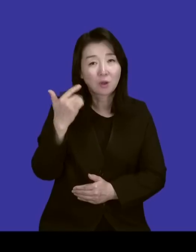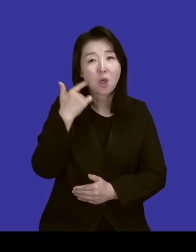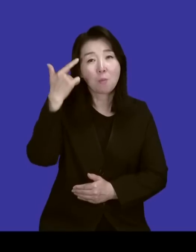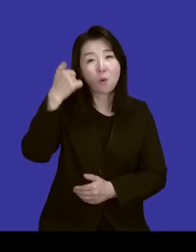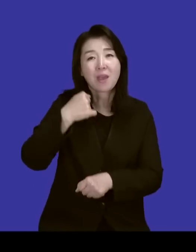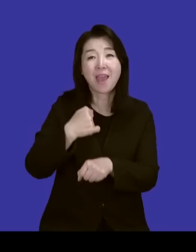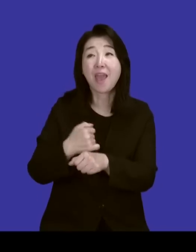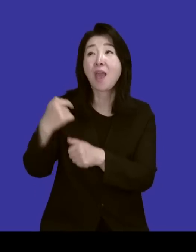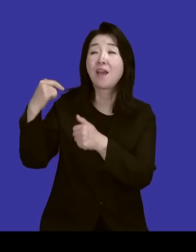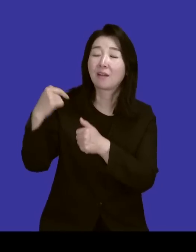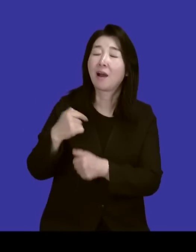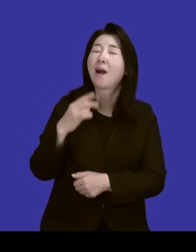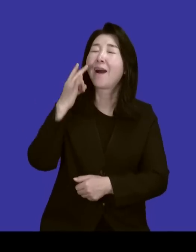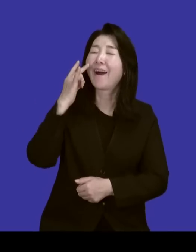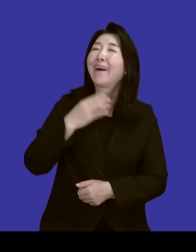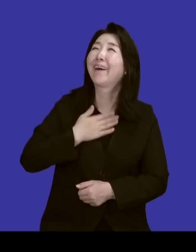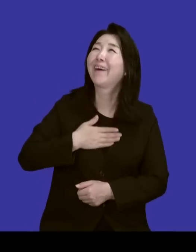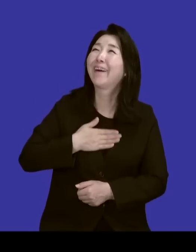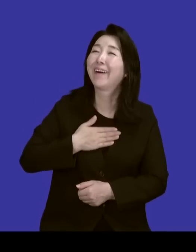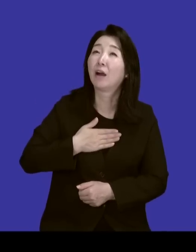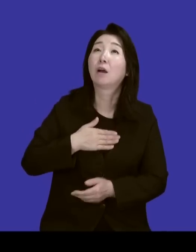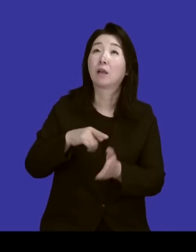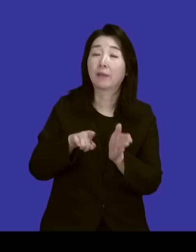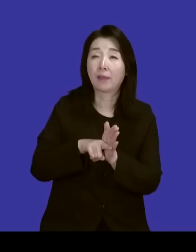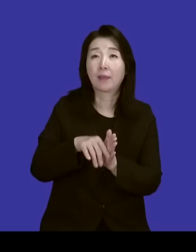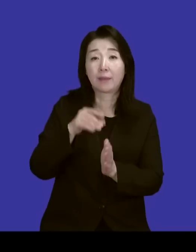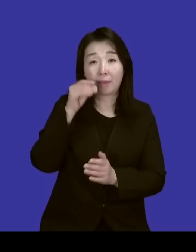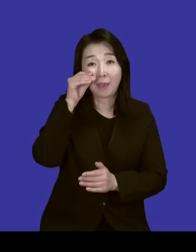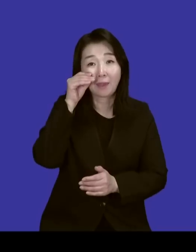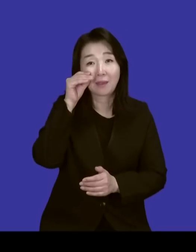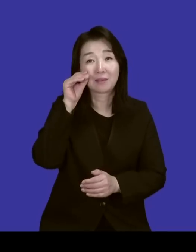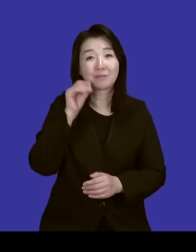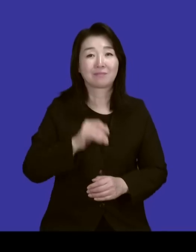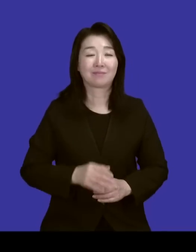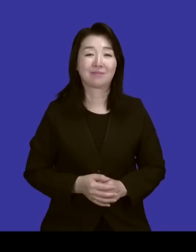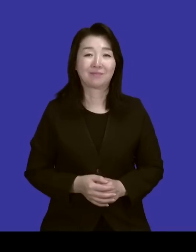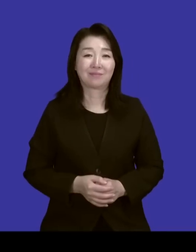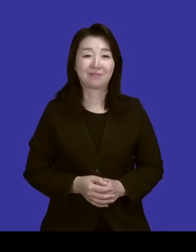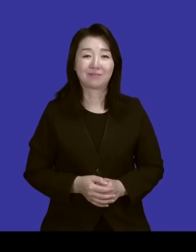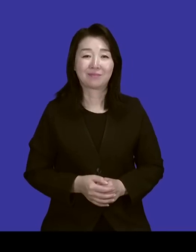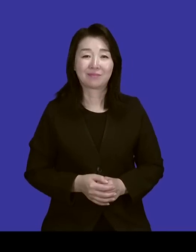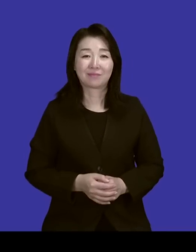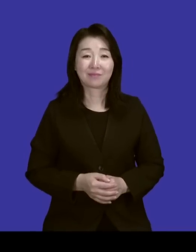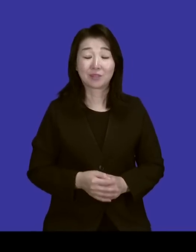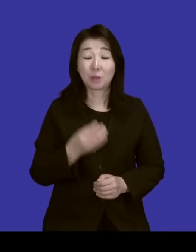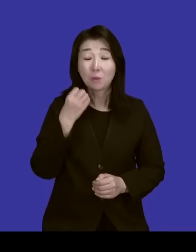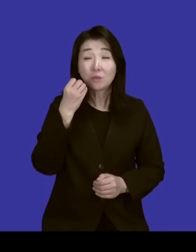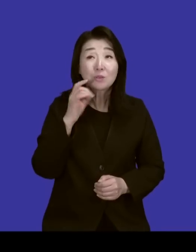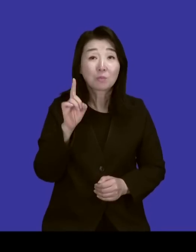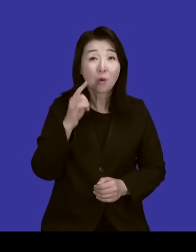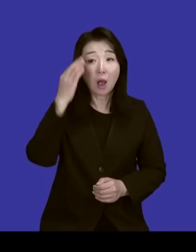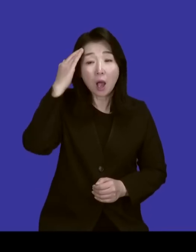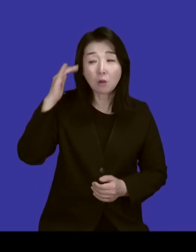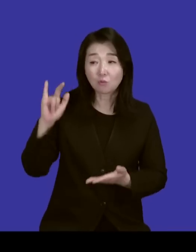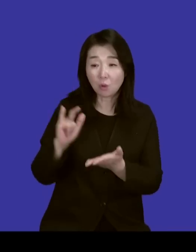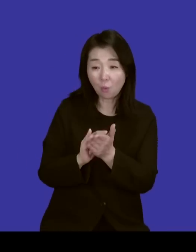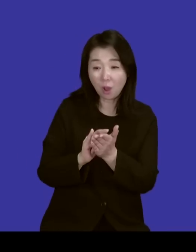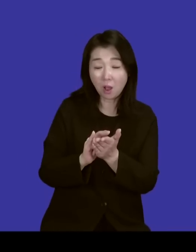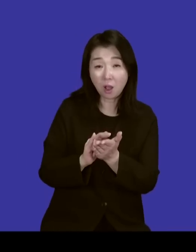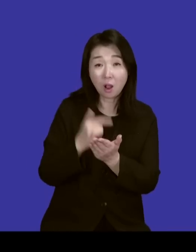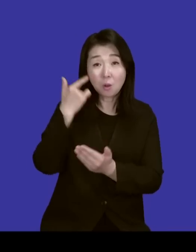해라. 예. 알겠습니다, 하나님. 그렇게 하겠습니다. 근데 신기하게 제가 이제 한국에 나와서 목회를 하면서 예.